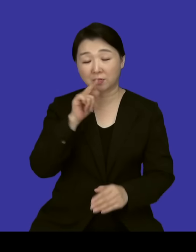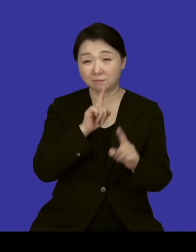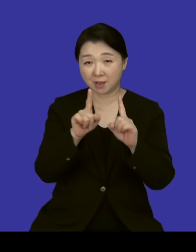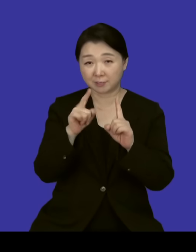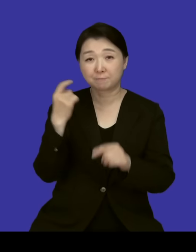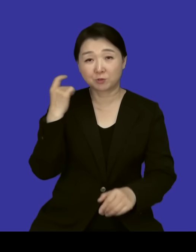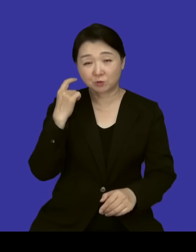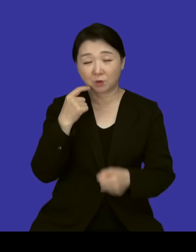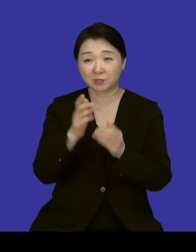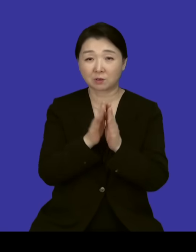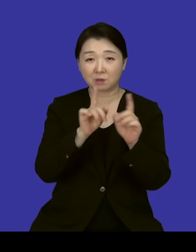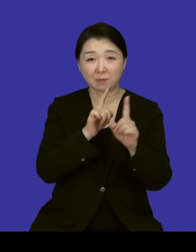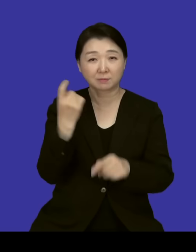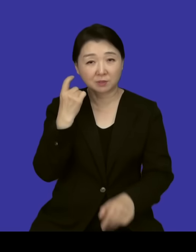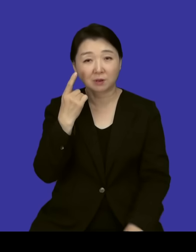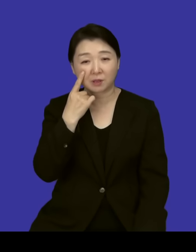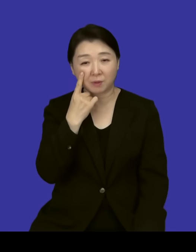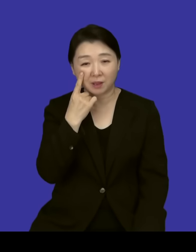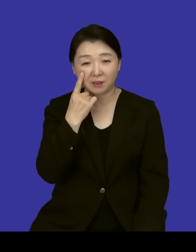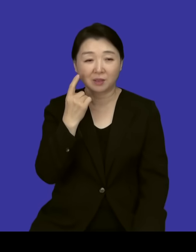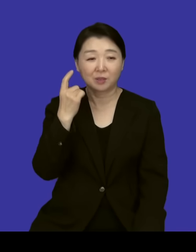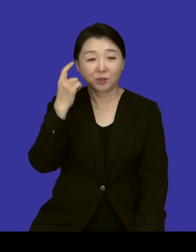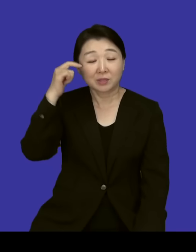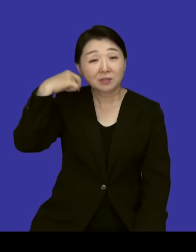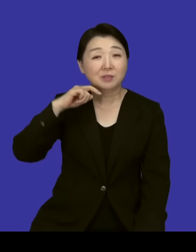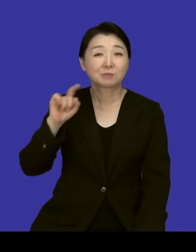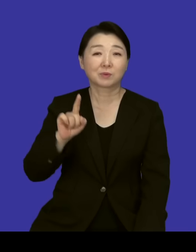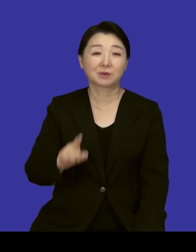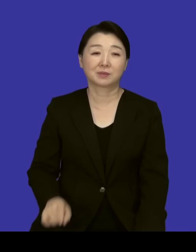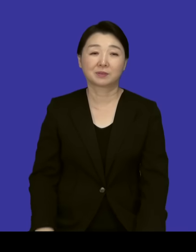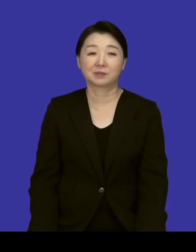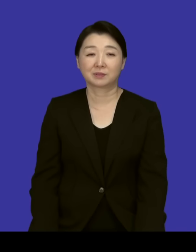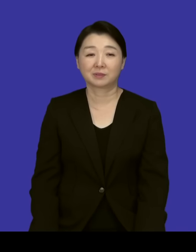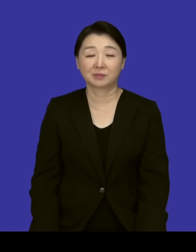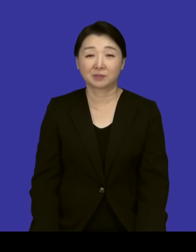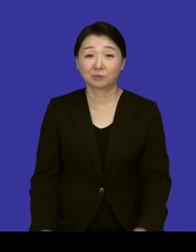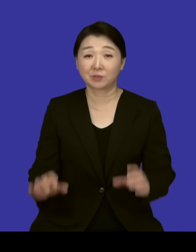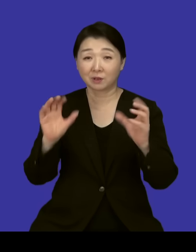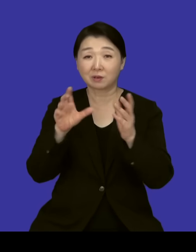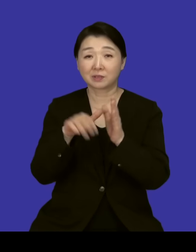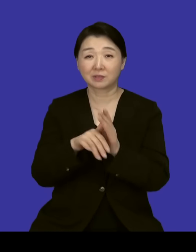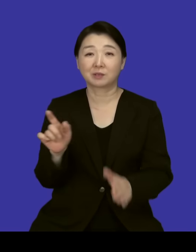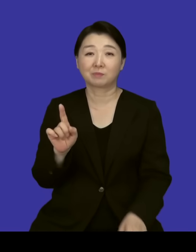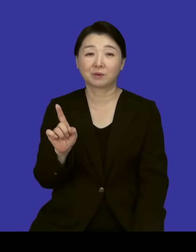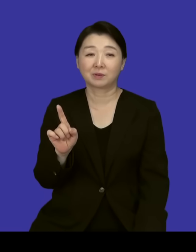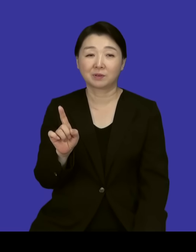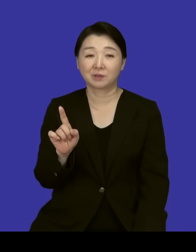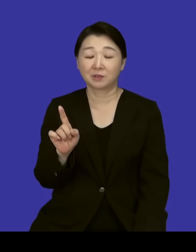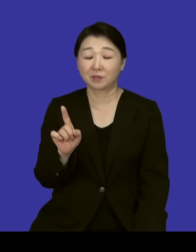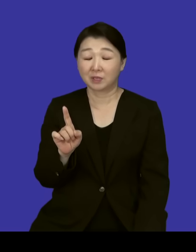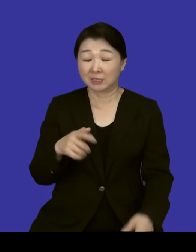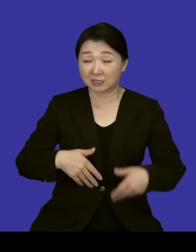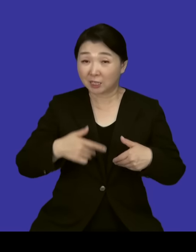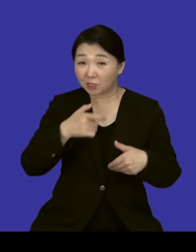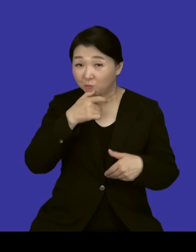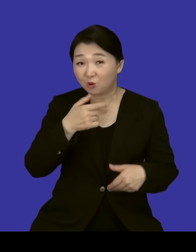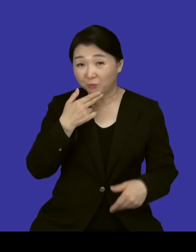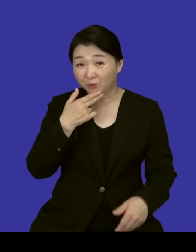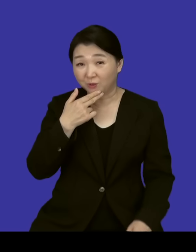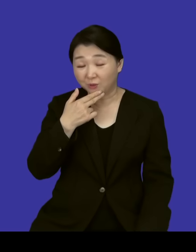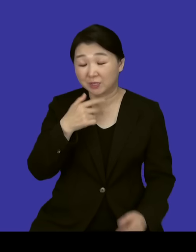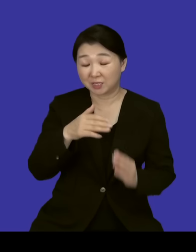듣고 성경 말씀 들으면 그나마 네네. 어떤 느낌이었냐면 우리 어릴 때는 더운 물이 안 나왔잖아요. 예.